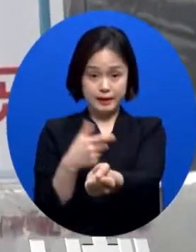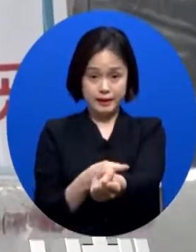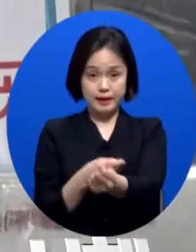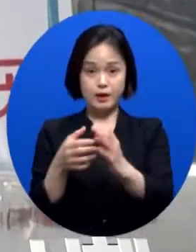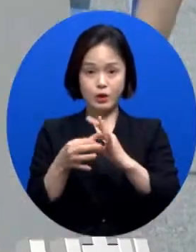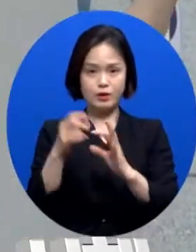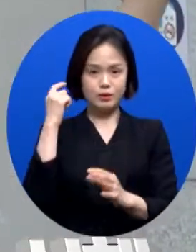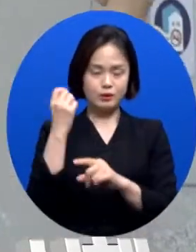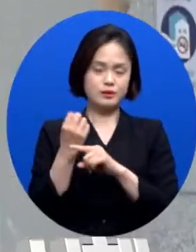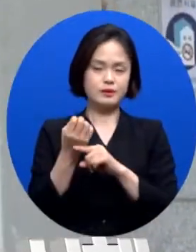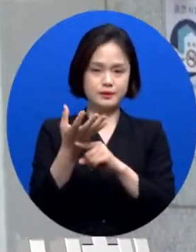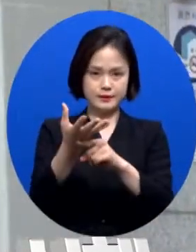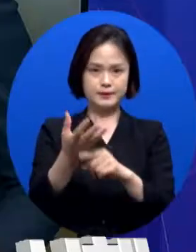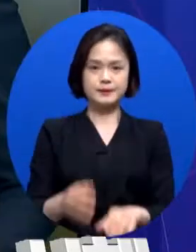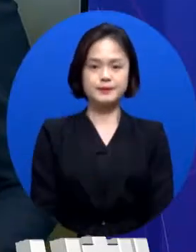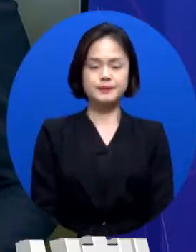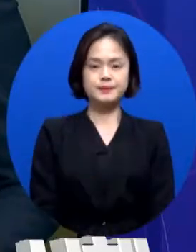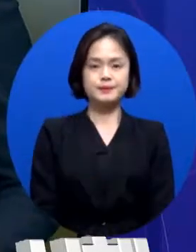소식 전해드리겠습니다.